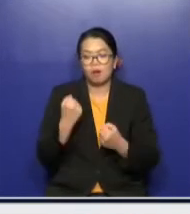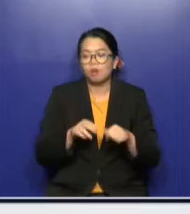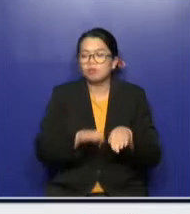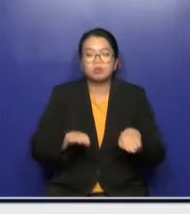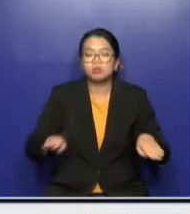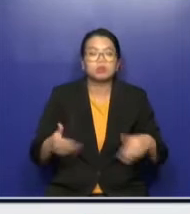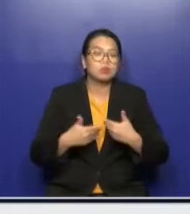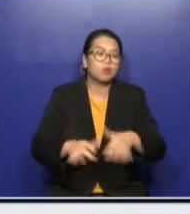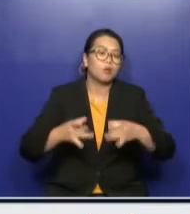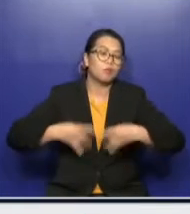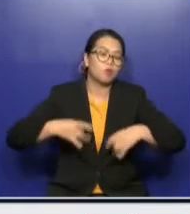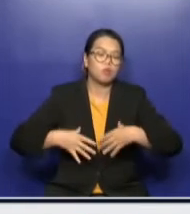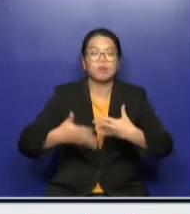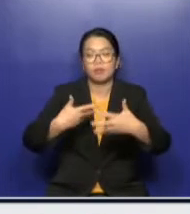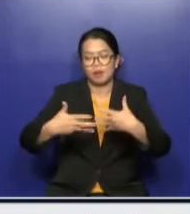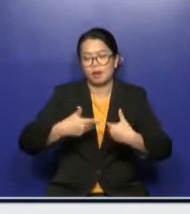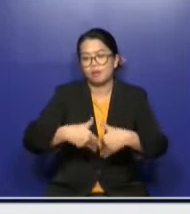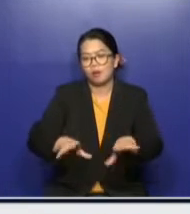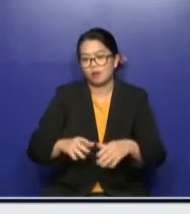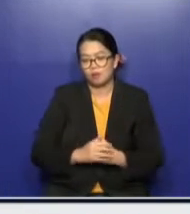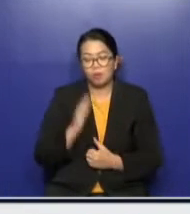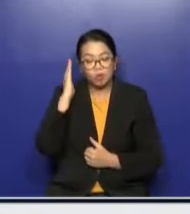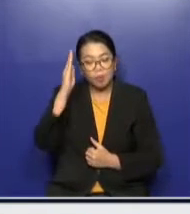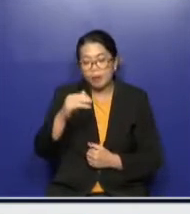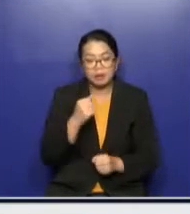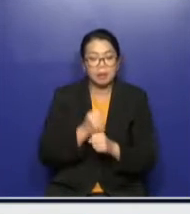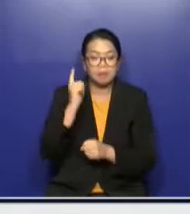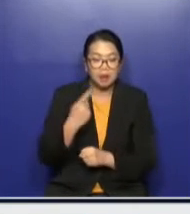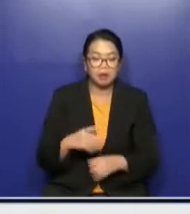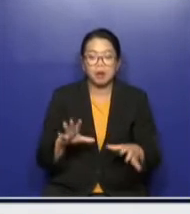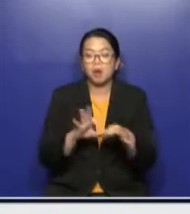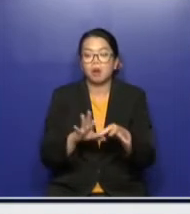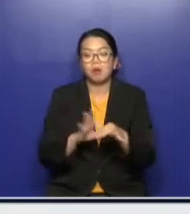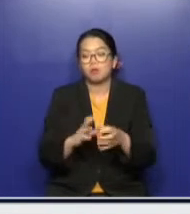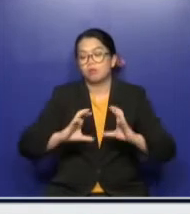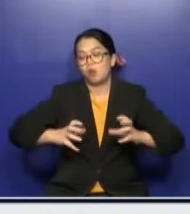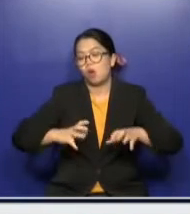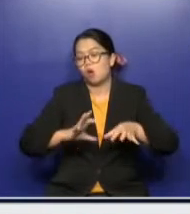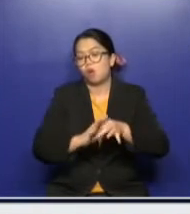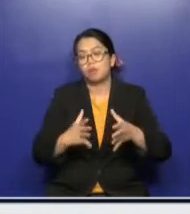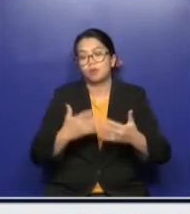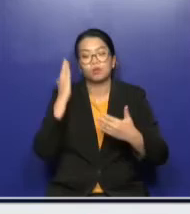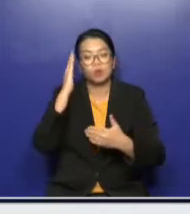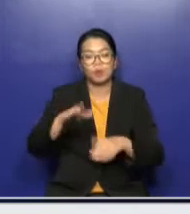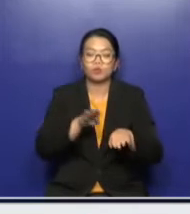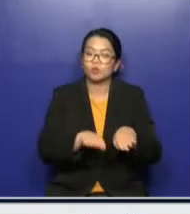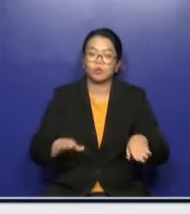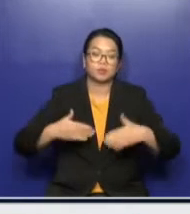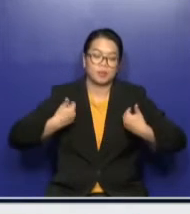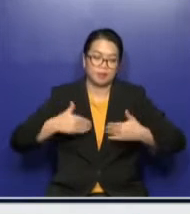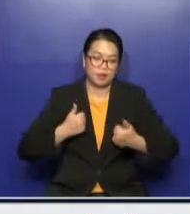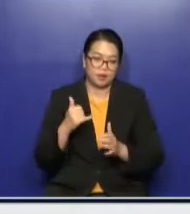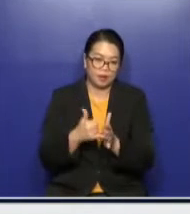ไรทำผิดมันก็ครั้งต่อๆไปมันก็ทำได้เพราะทำไปแล้วไม่มีผลนะคะอีกเรื่องนึงคือเรื่อง